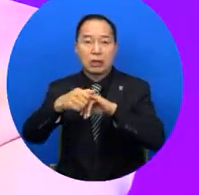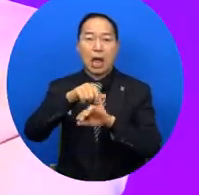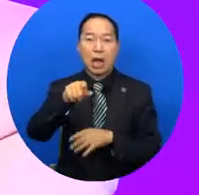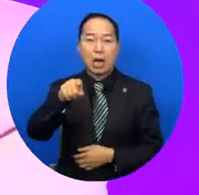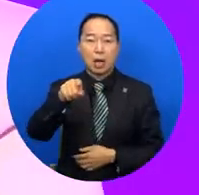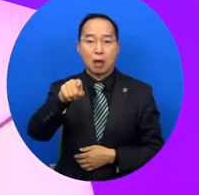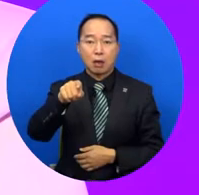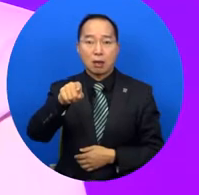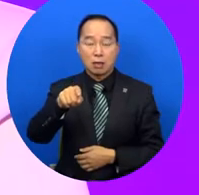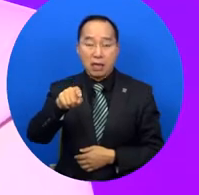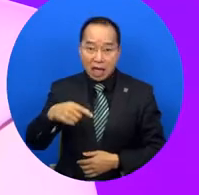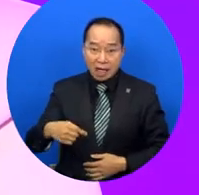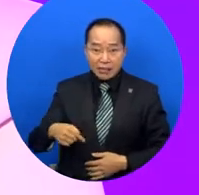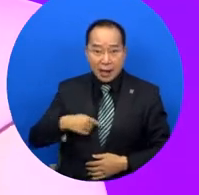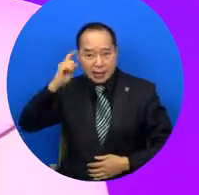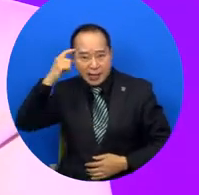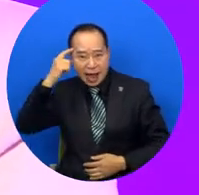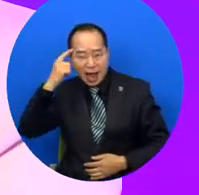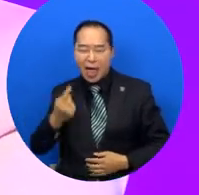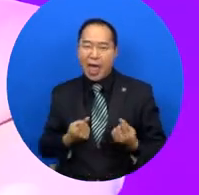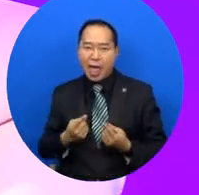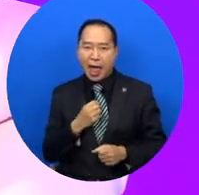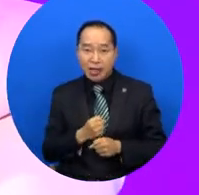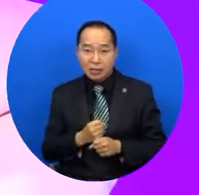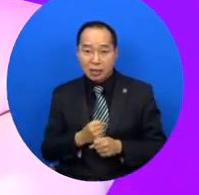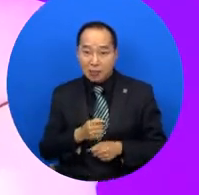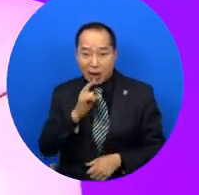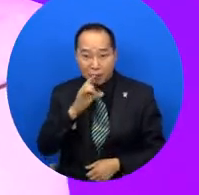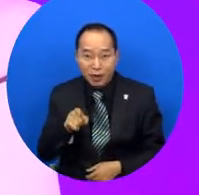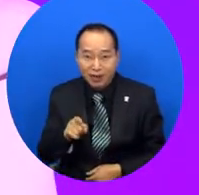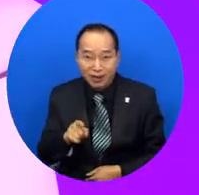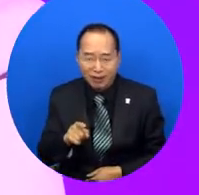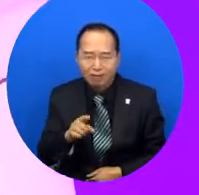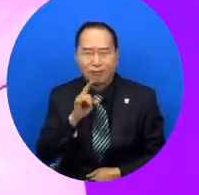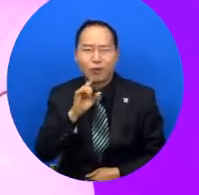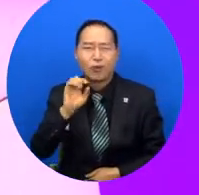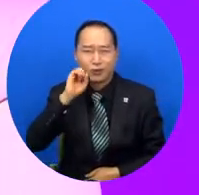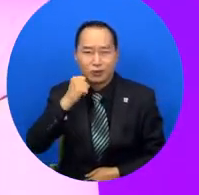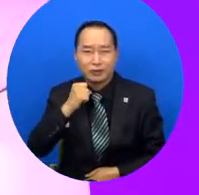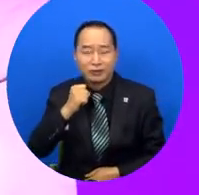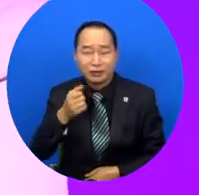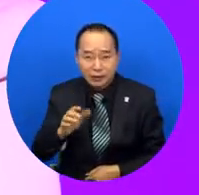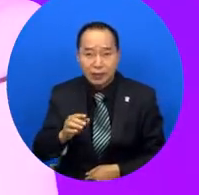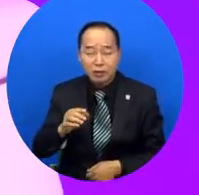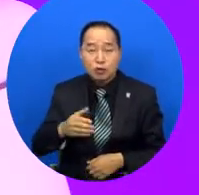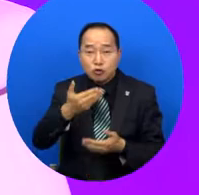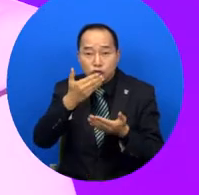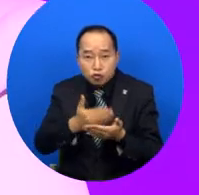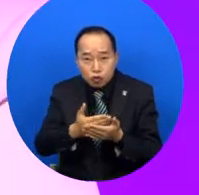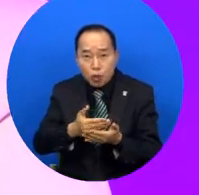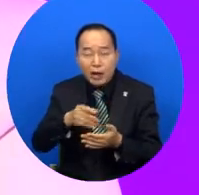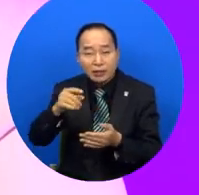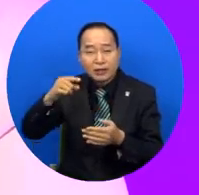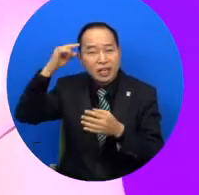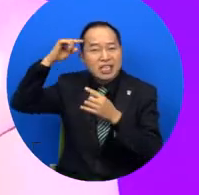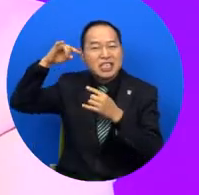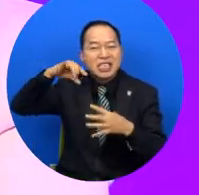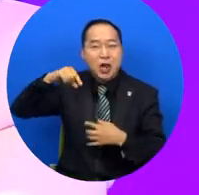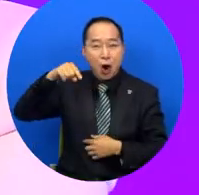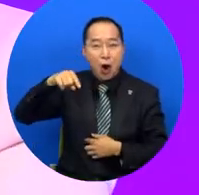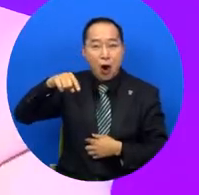뛰고 혈압하고 이거를 지들이 조절해야지 내가 조절해야 되면 어떻게 되겠어요? 잠도 못 자 죽어나겠죠. 그러니까